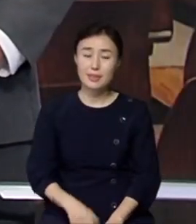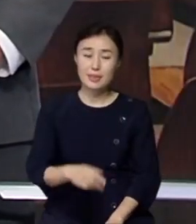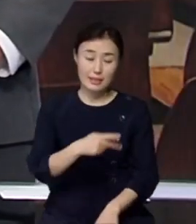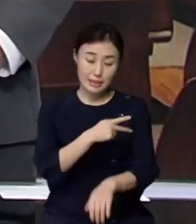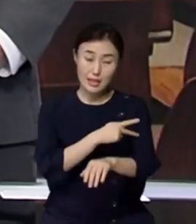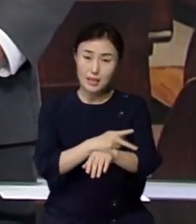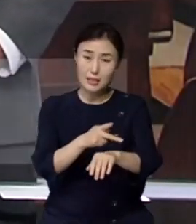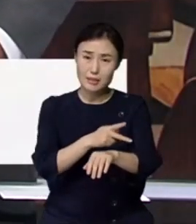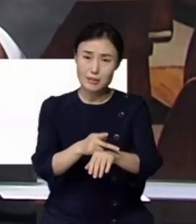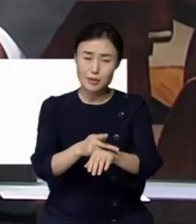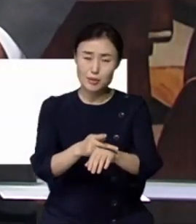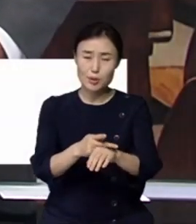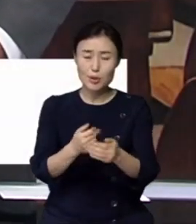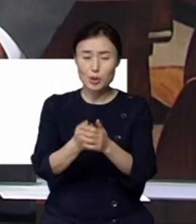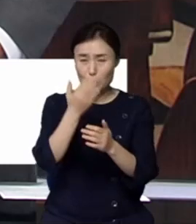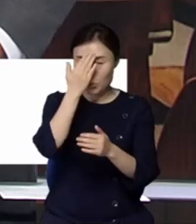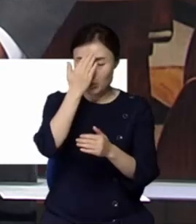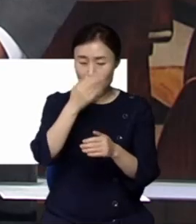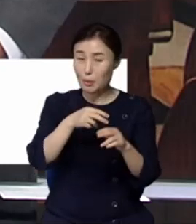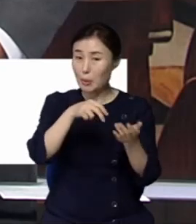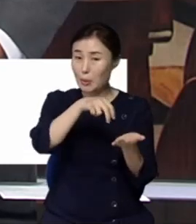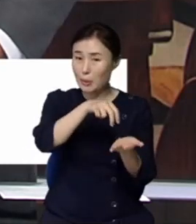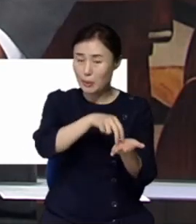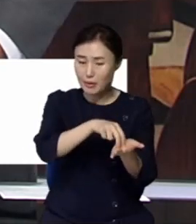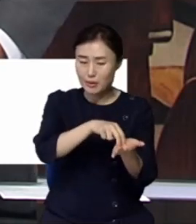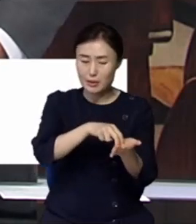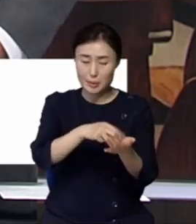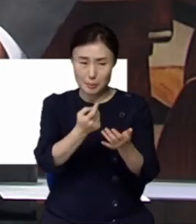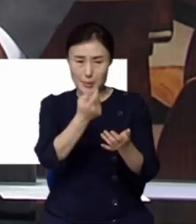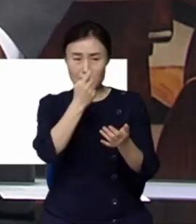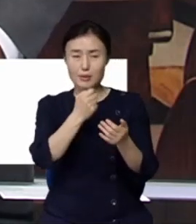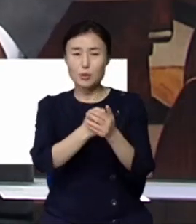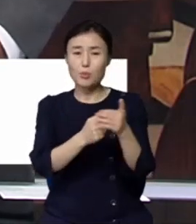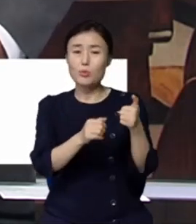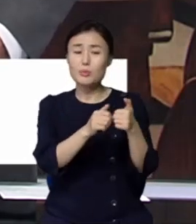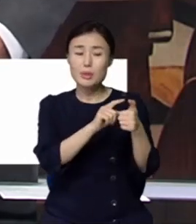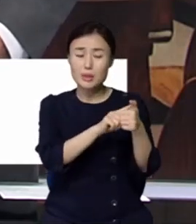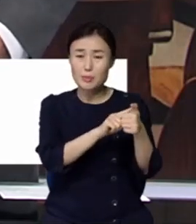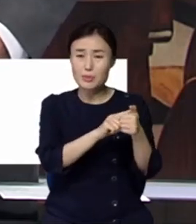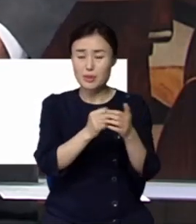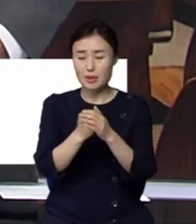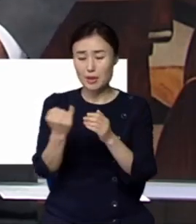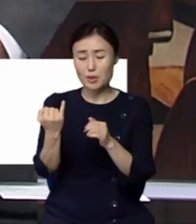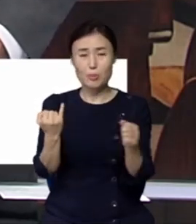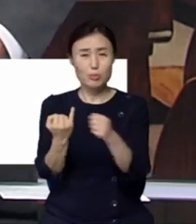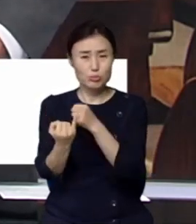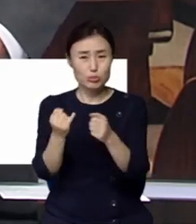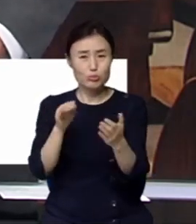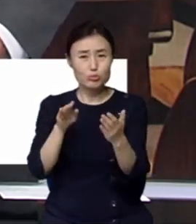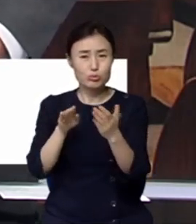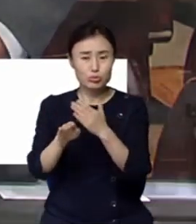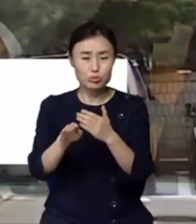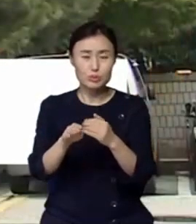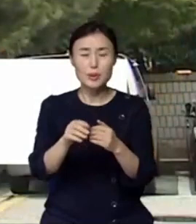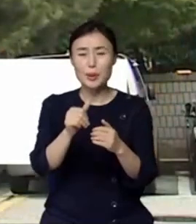KTX의 무임승차한 사실을 들키자 열차 승무원을 위협하고 폭행한 50대가 항소심에서도 실형을